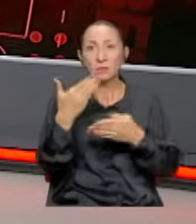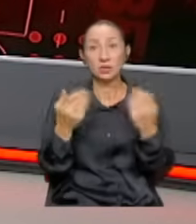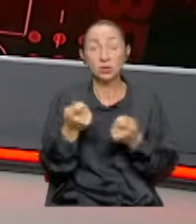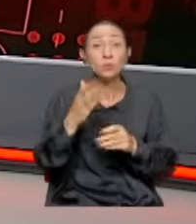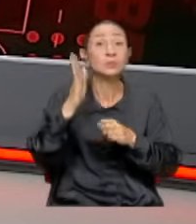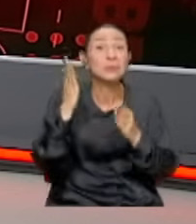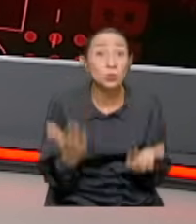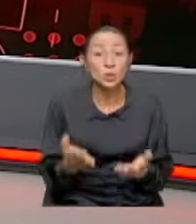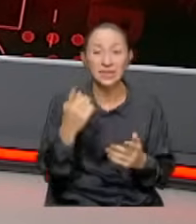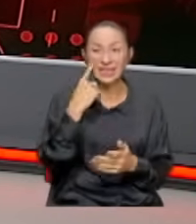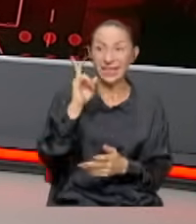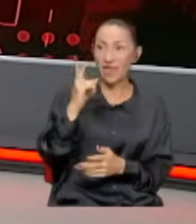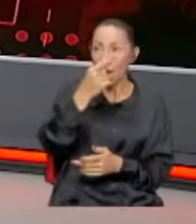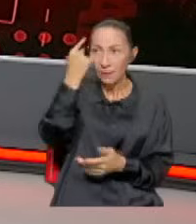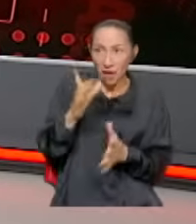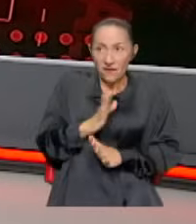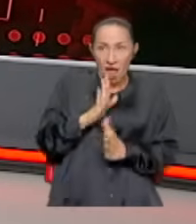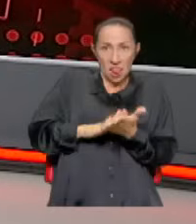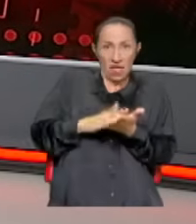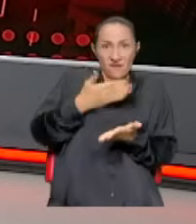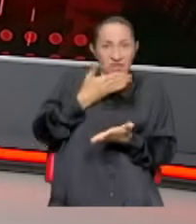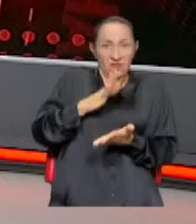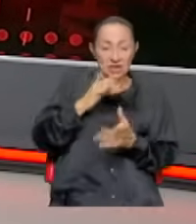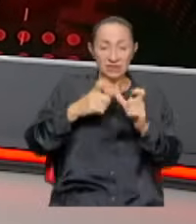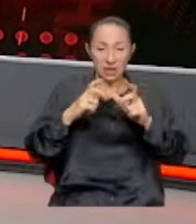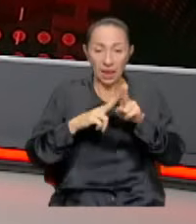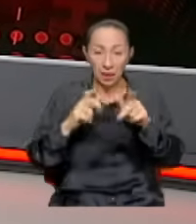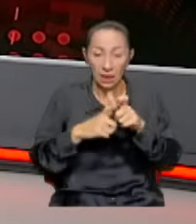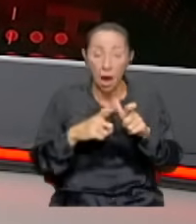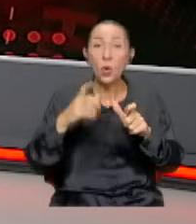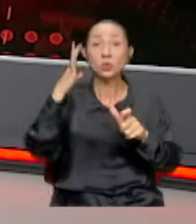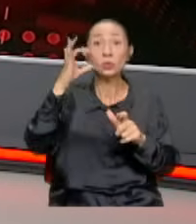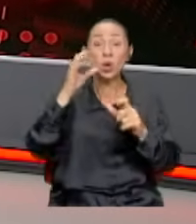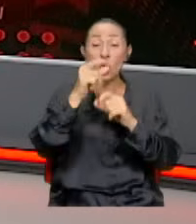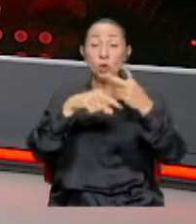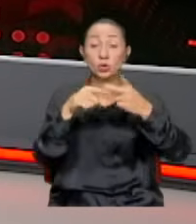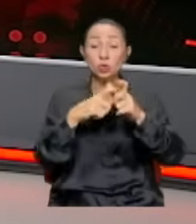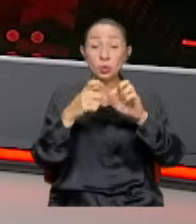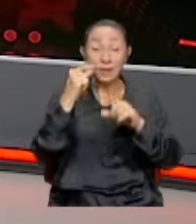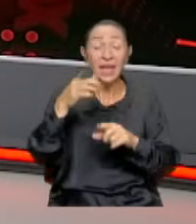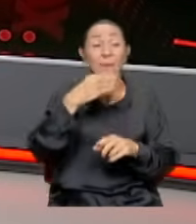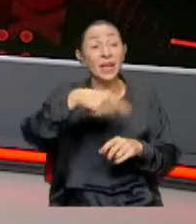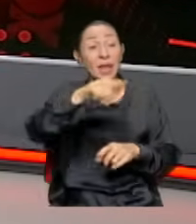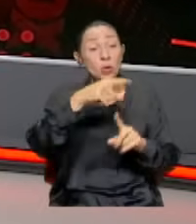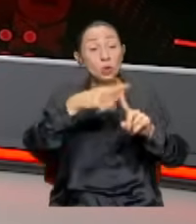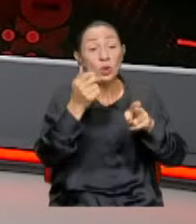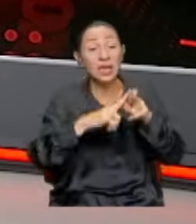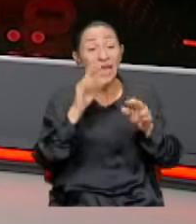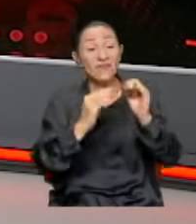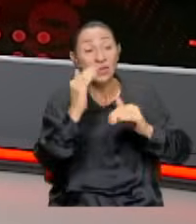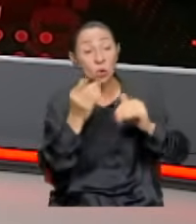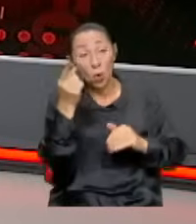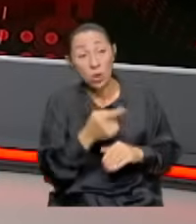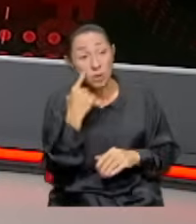çalışıyorum çünkü devletin imkanı var SGK uzmanı Özgür Erdursun dedi ki emeklilere TÜİK enflasyon